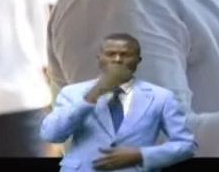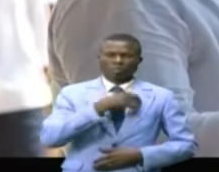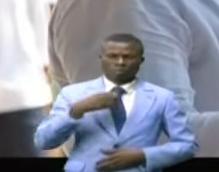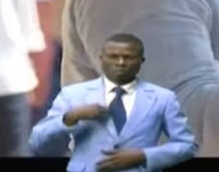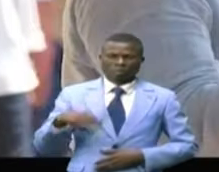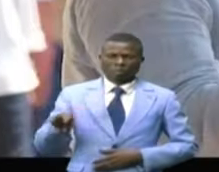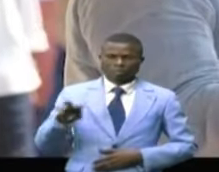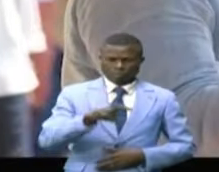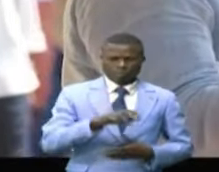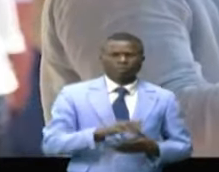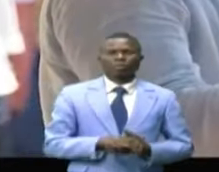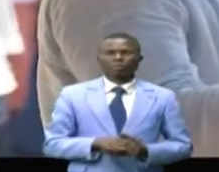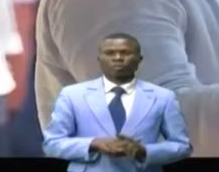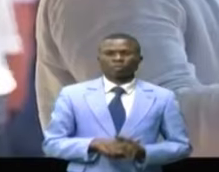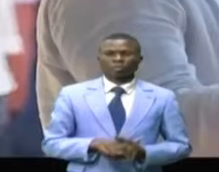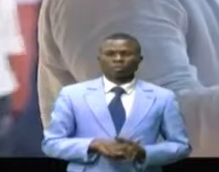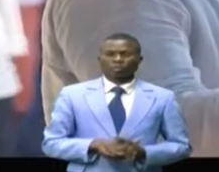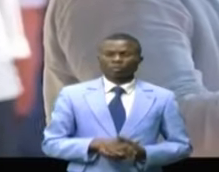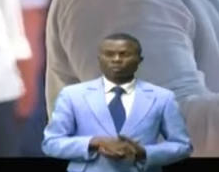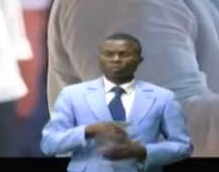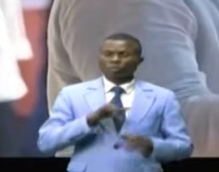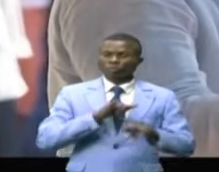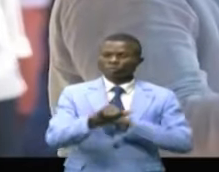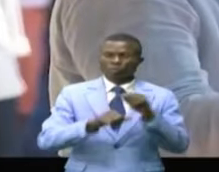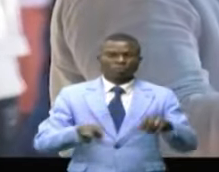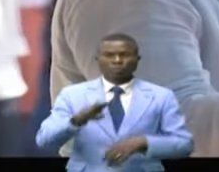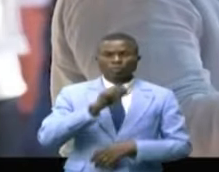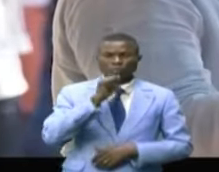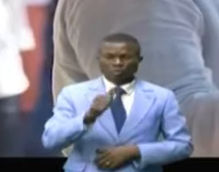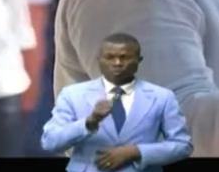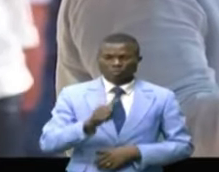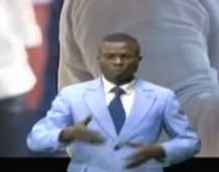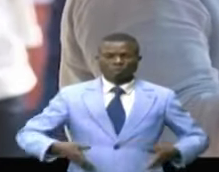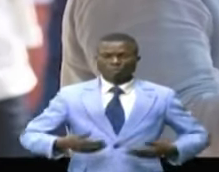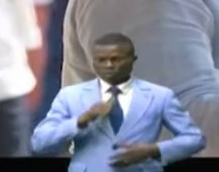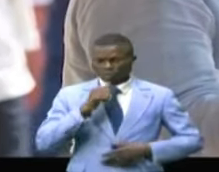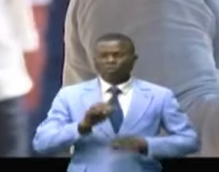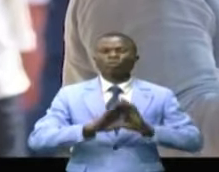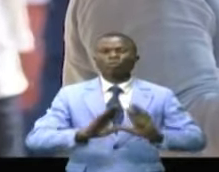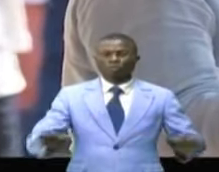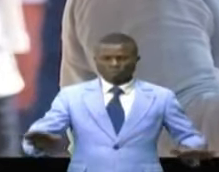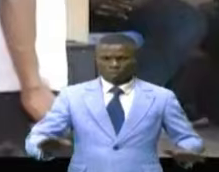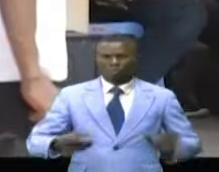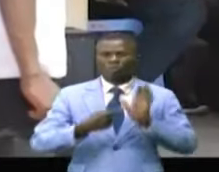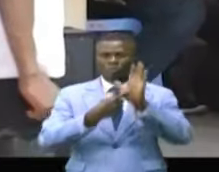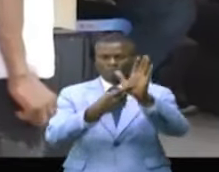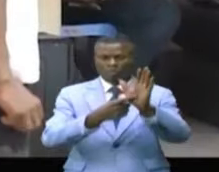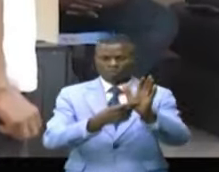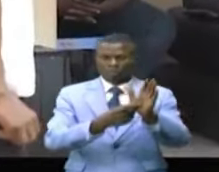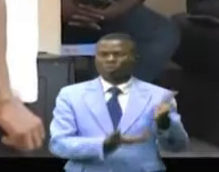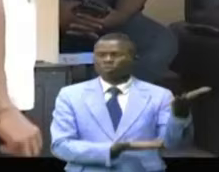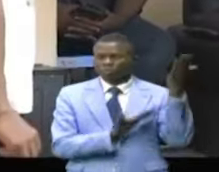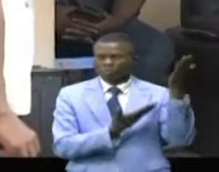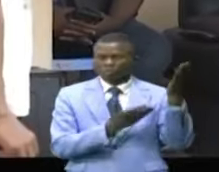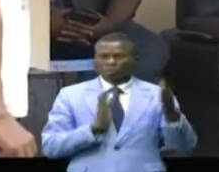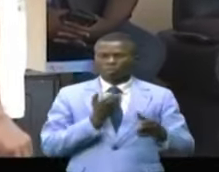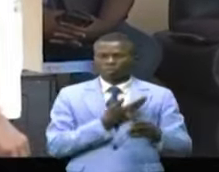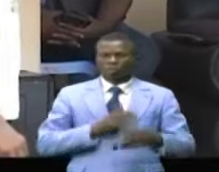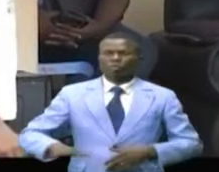parents. Sans flatterie ni complaisance, vous méritez de représenter valablement notre